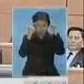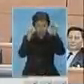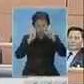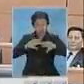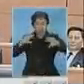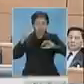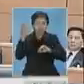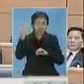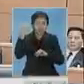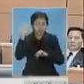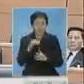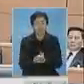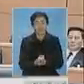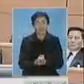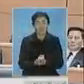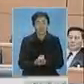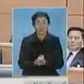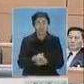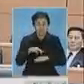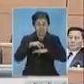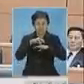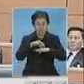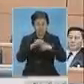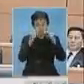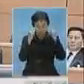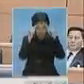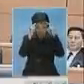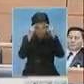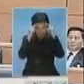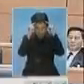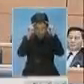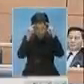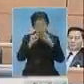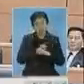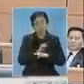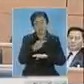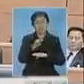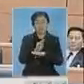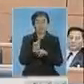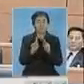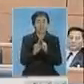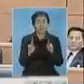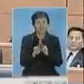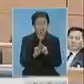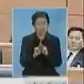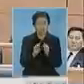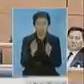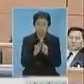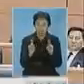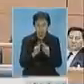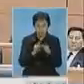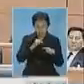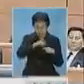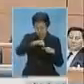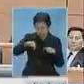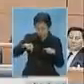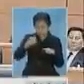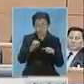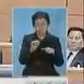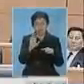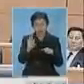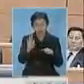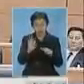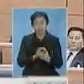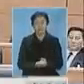แต่งตั้งนายอานันท์ปัญญารชุนเป็นประธานกรรมการมีกรรมการ 19คนฮะช่วยกัน